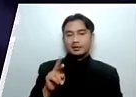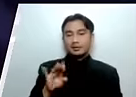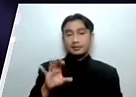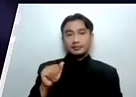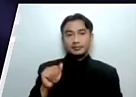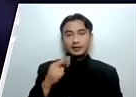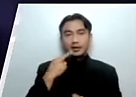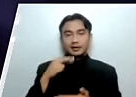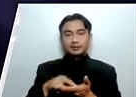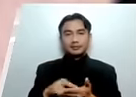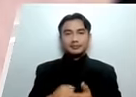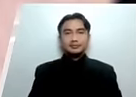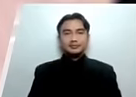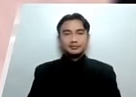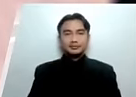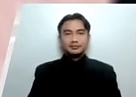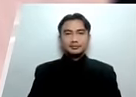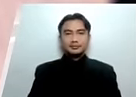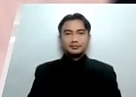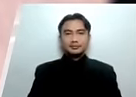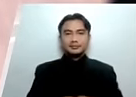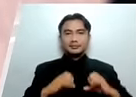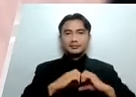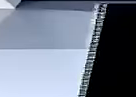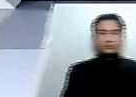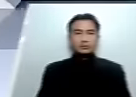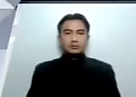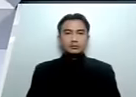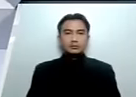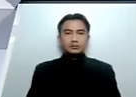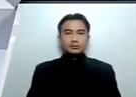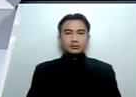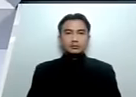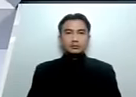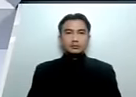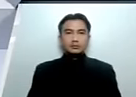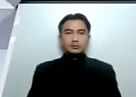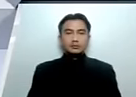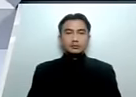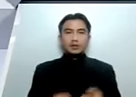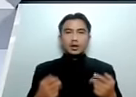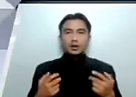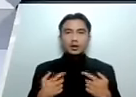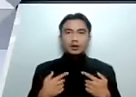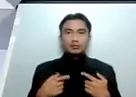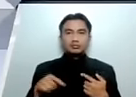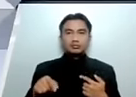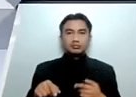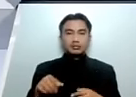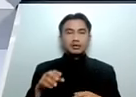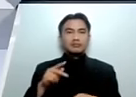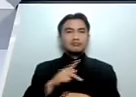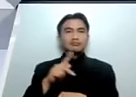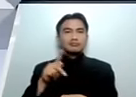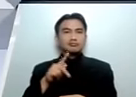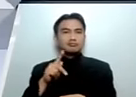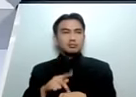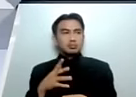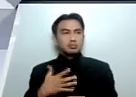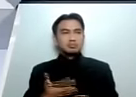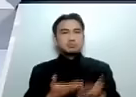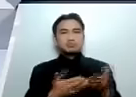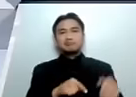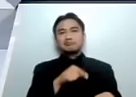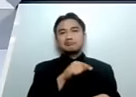Carampel nagbabalita para sa GMA Integrated News. Wala raw isinuko ang Pilipinas sa China. Sagot yan ni dating